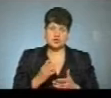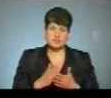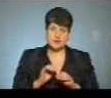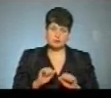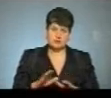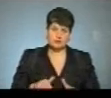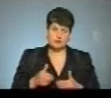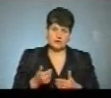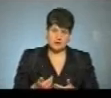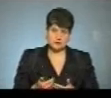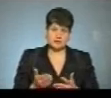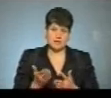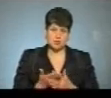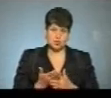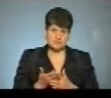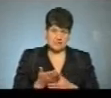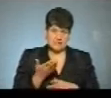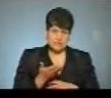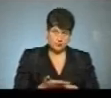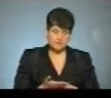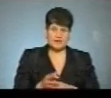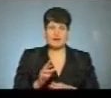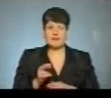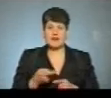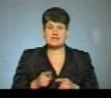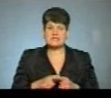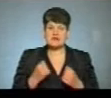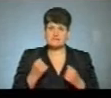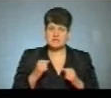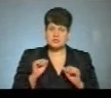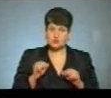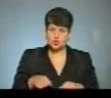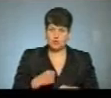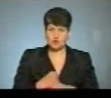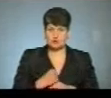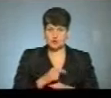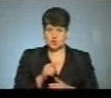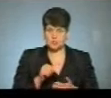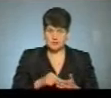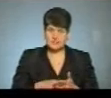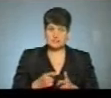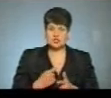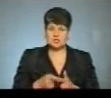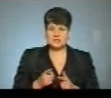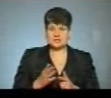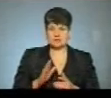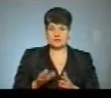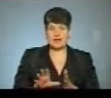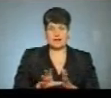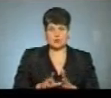на субсидії? І як це фізично можна зробити? Чи це буде електронна